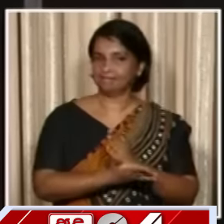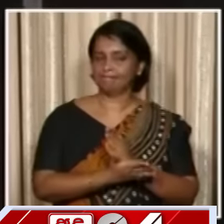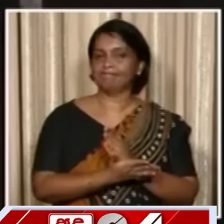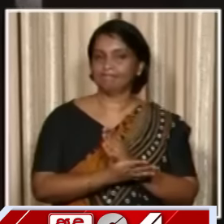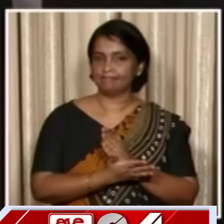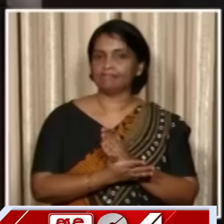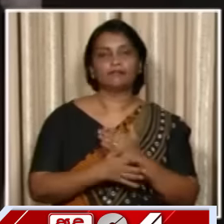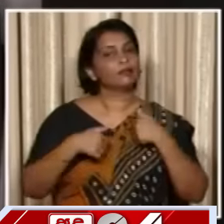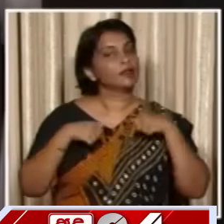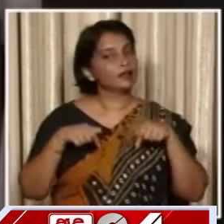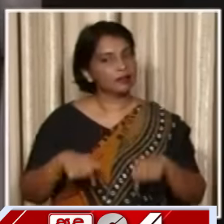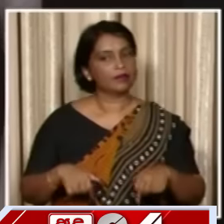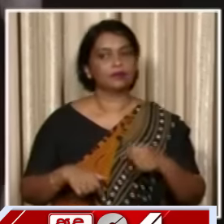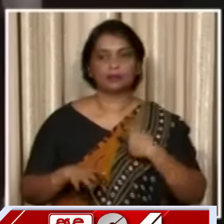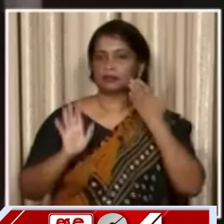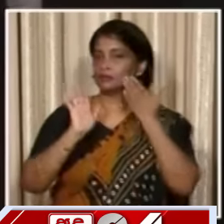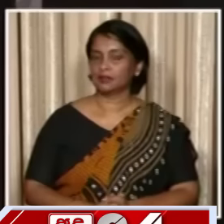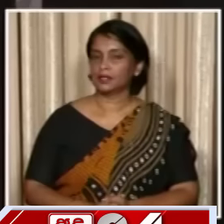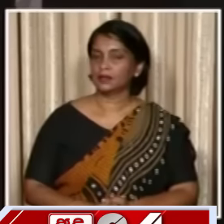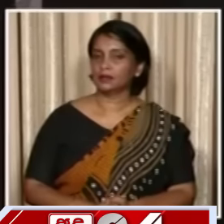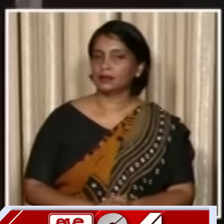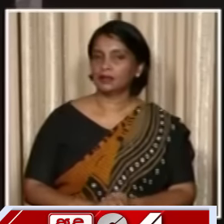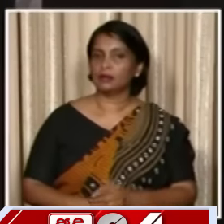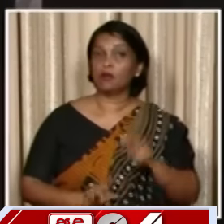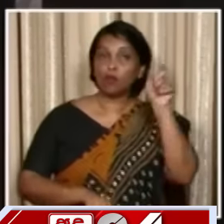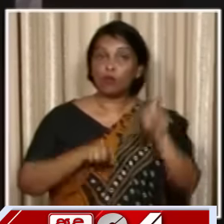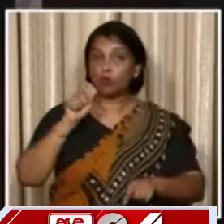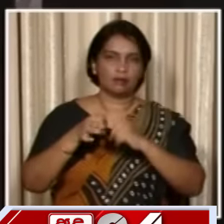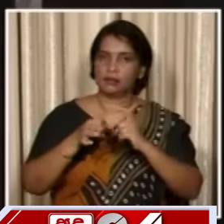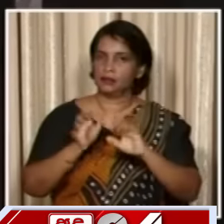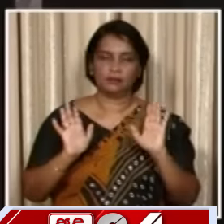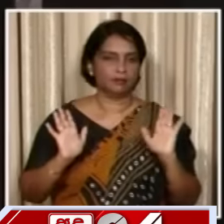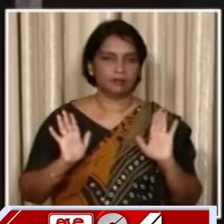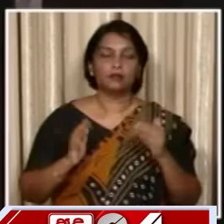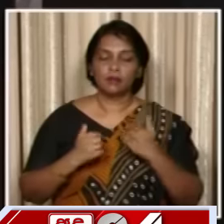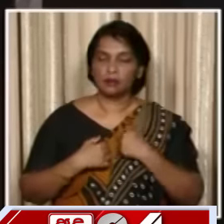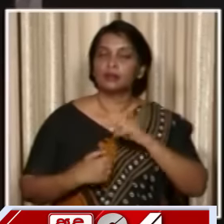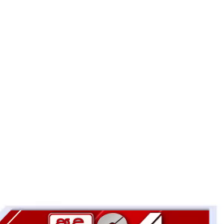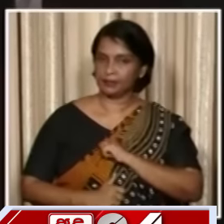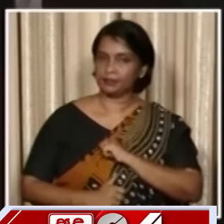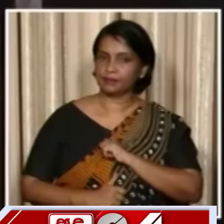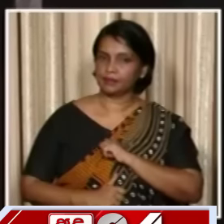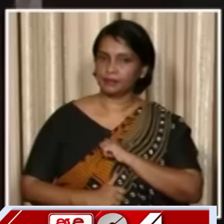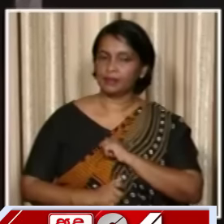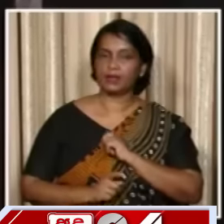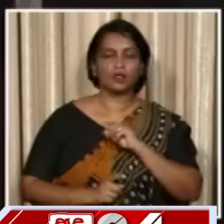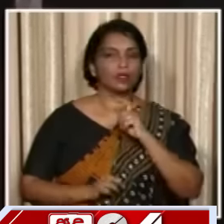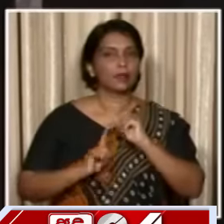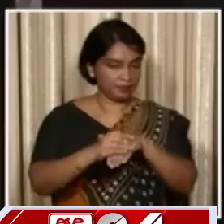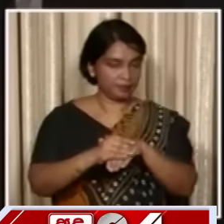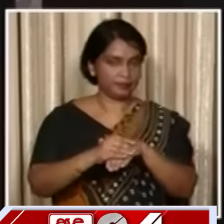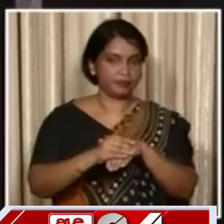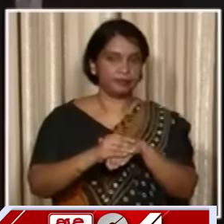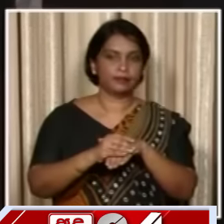අත්හිටුවන්. දැන් මම ඔබතුමාට ඉදිරිපත් කරන්න හදන්නේ පුද්ගලයෝ පිළිබඳ ප්‍රශ්නයක් නෙවෙයි. මම ඔබතුමාට කියන්න කැමති අග්‍රාමාත්‍යතුමත්